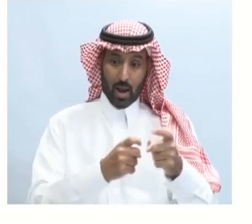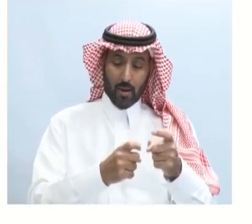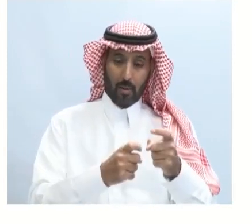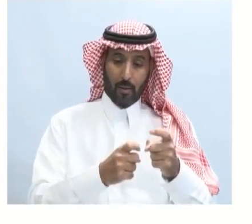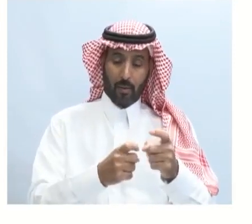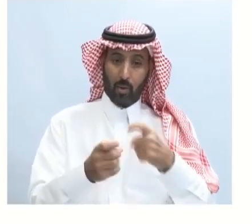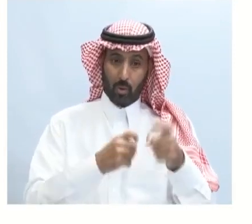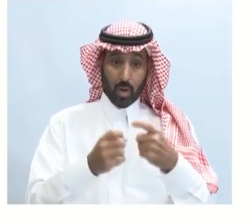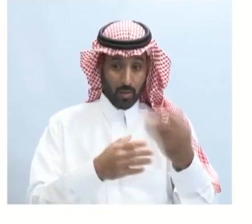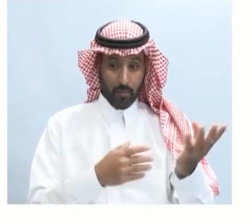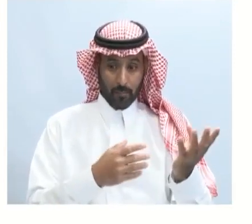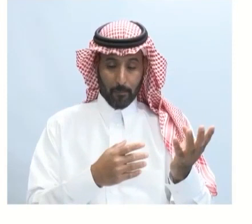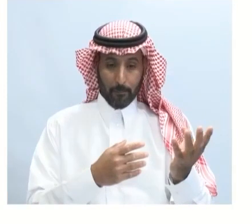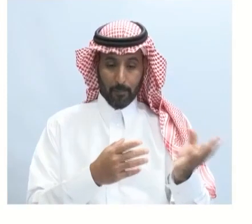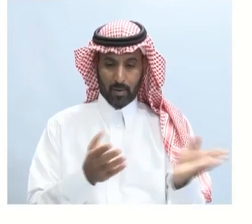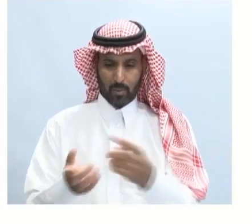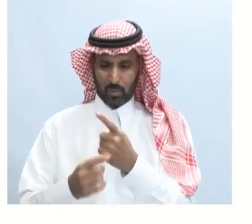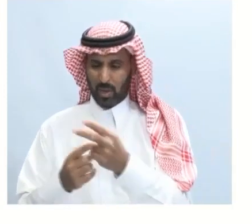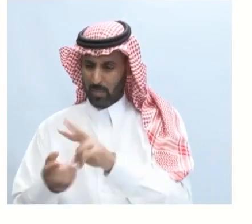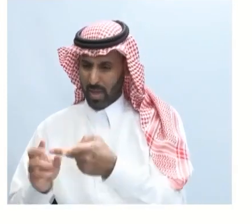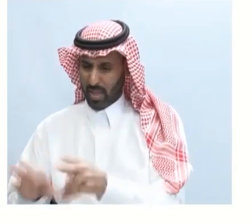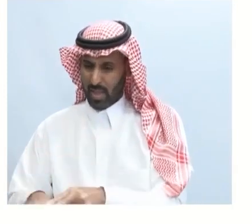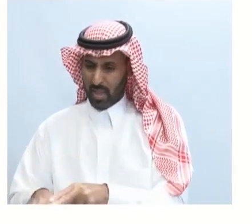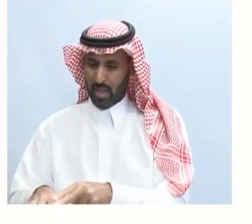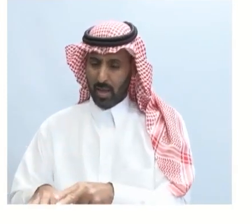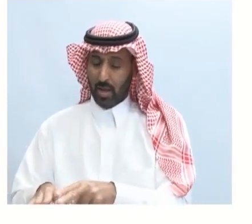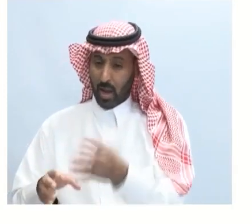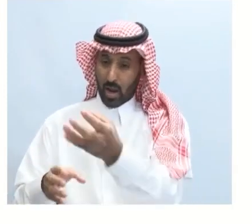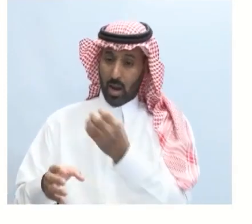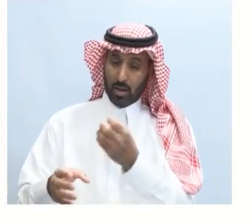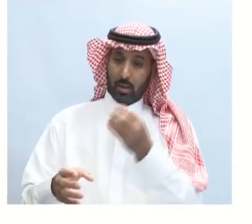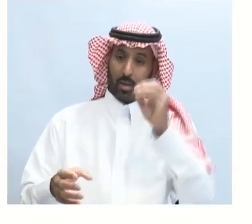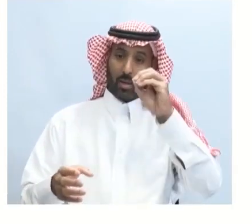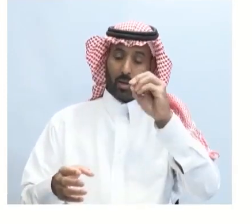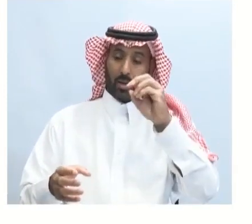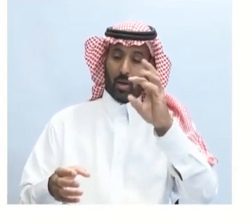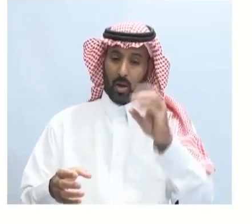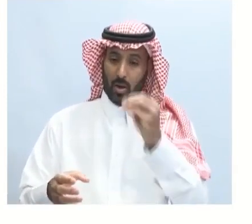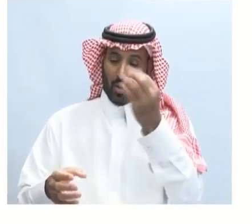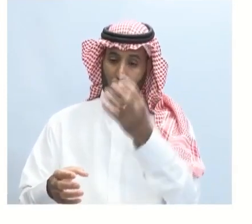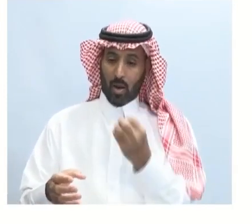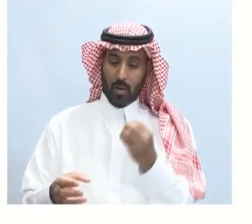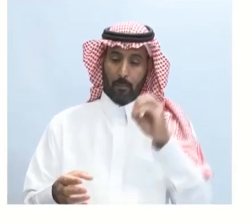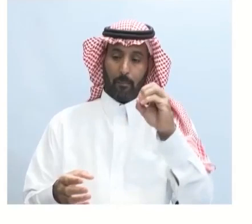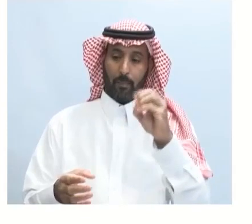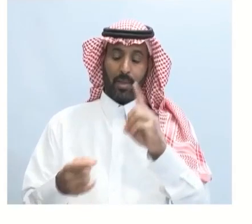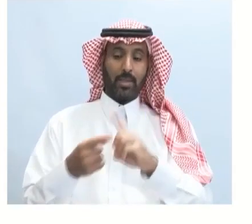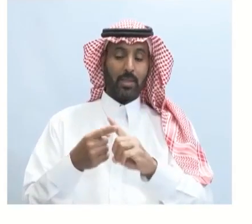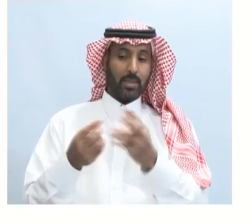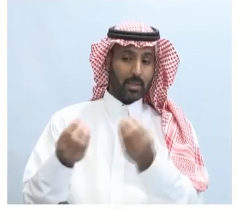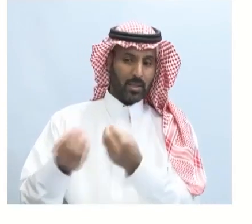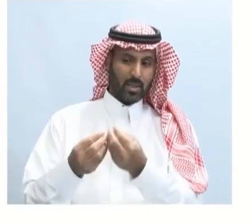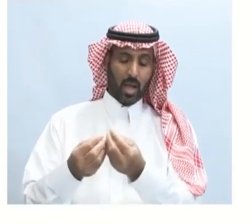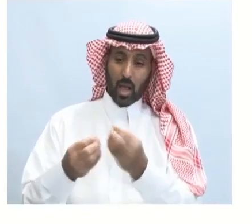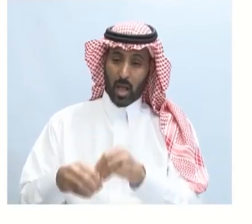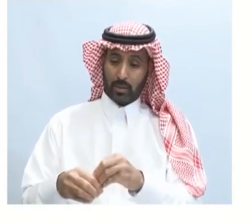ولا عمليه فقدان الالكترونات وهنا تاكسد الماده ولكن اكتسبت الاكسجين اكتسبت الاكسجين اذا ساقول انه حدث له